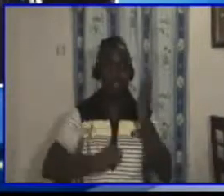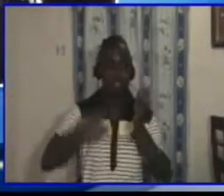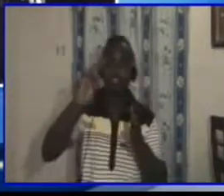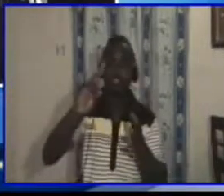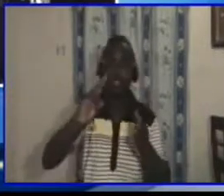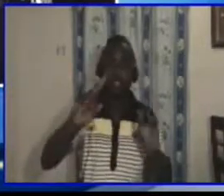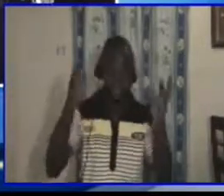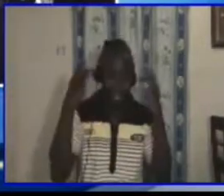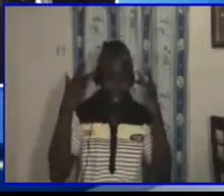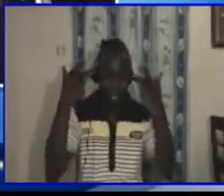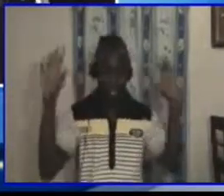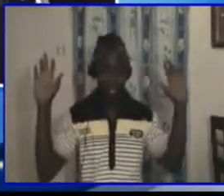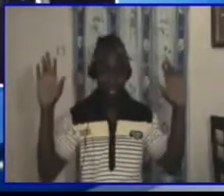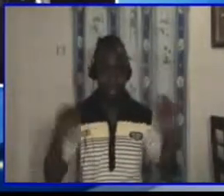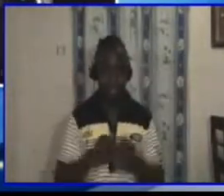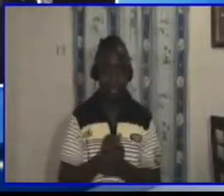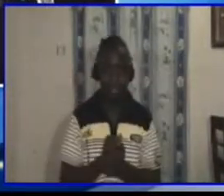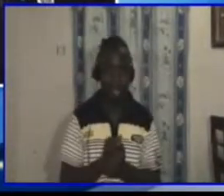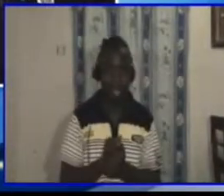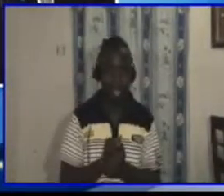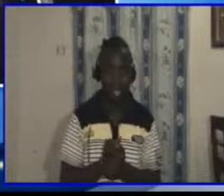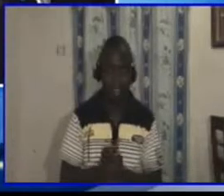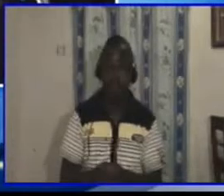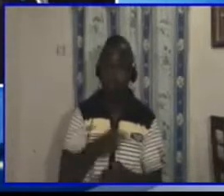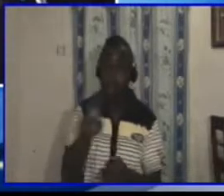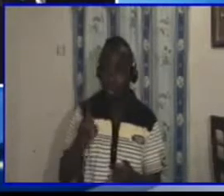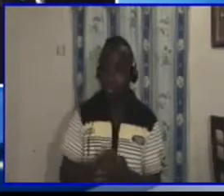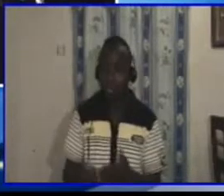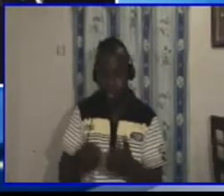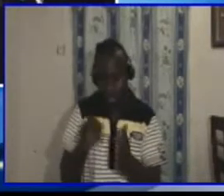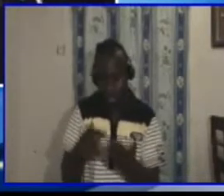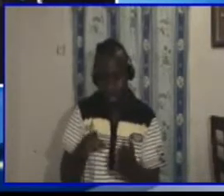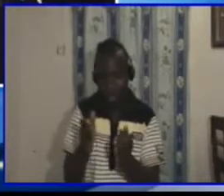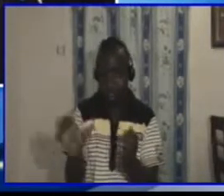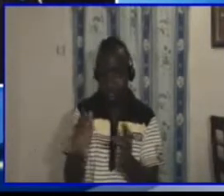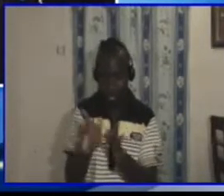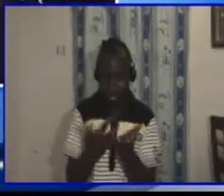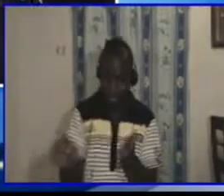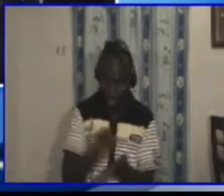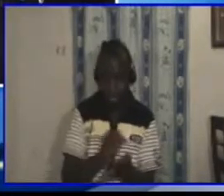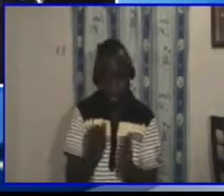e vi dice che ha la rivelazione dei sette tuoni